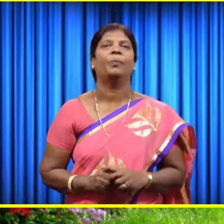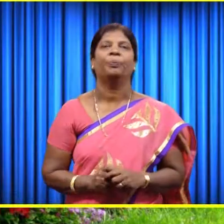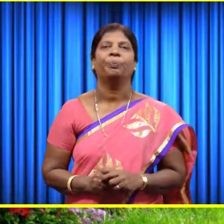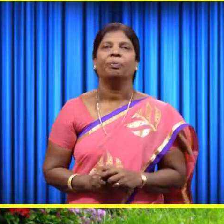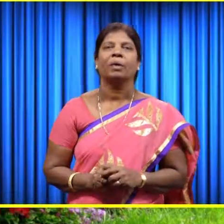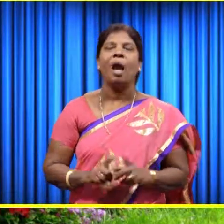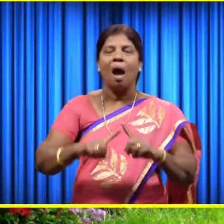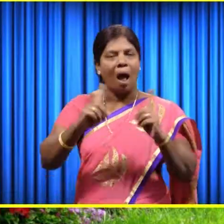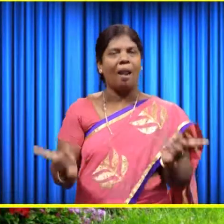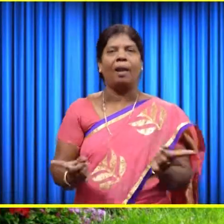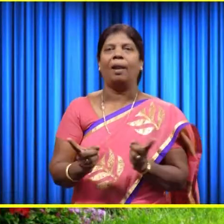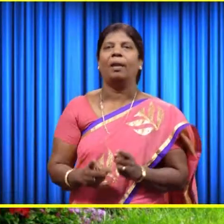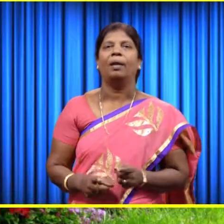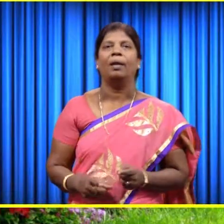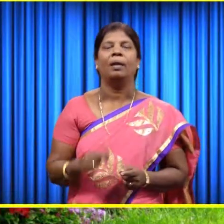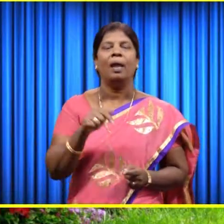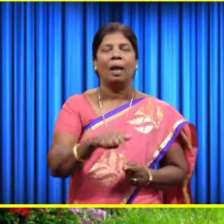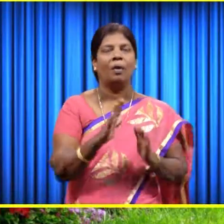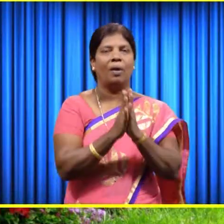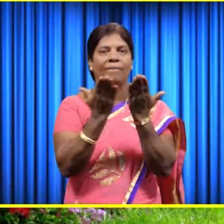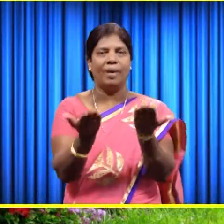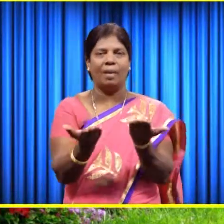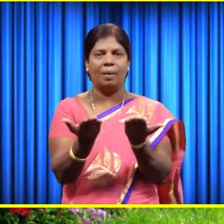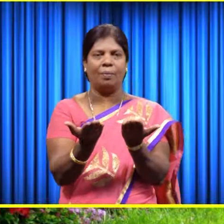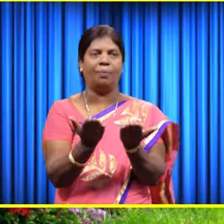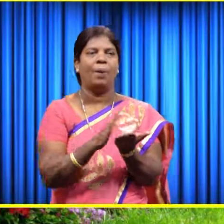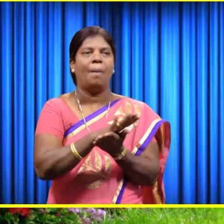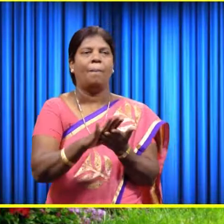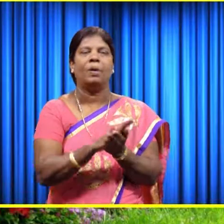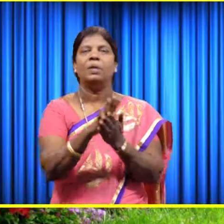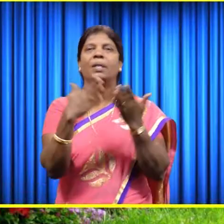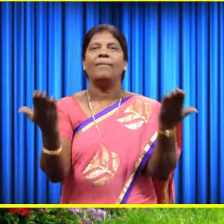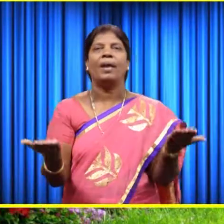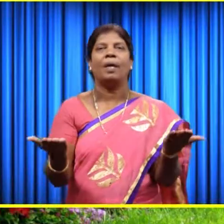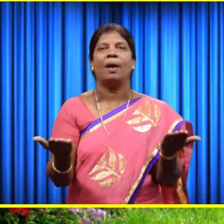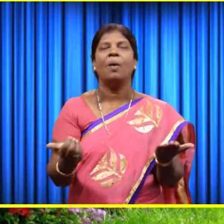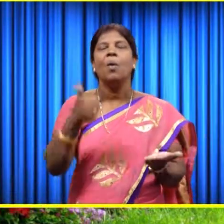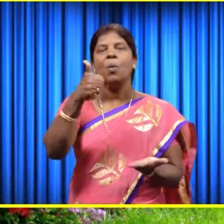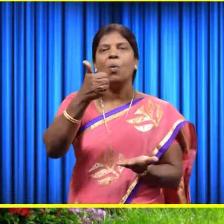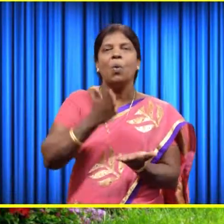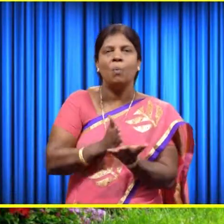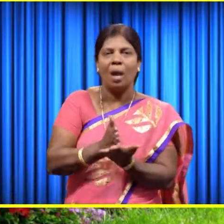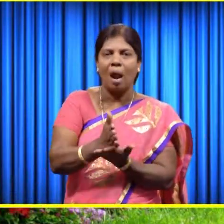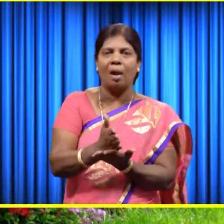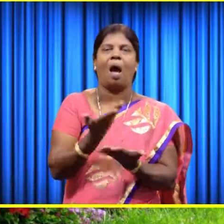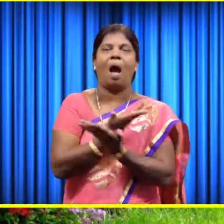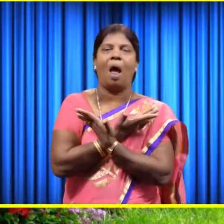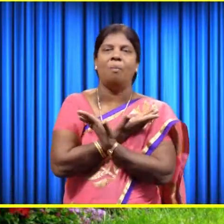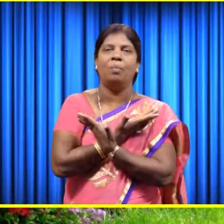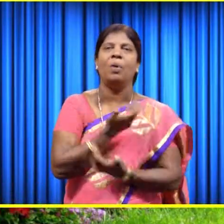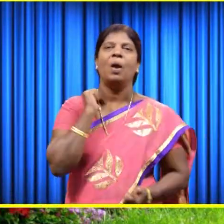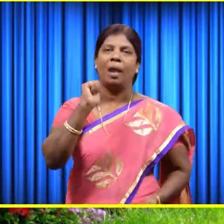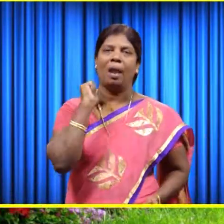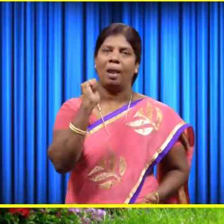கவனிக்கிறோம். ஆனால் என்னுடைய கரங்களில் இருக்கிற இந்த தூய திருமறை உண்மையான அன்பு என்ன